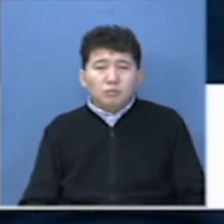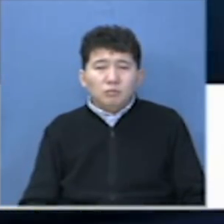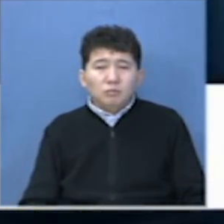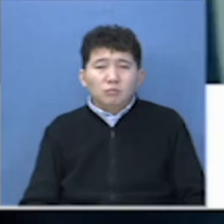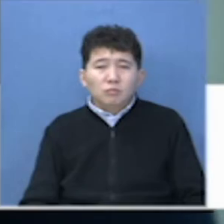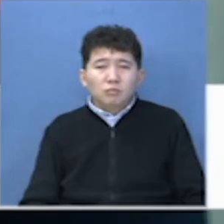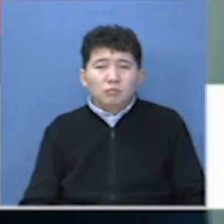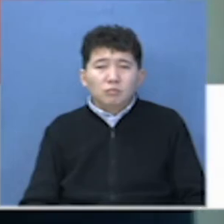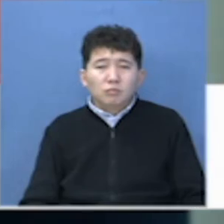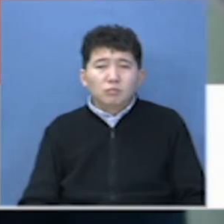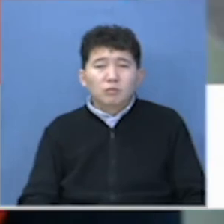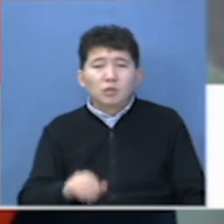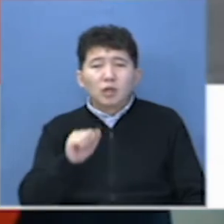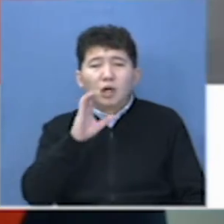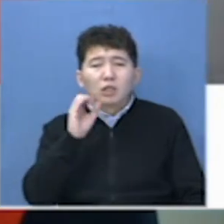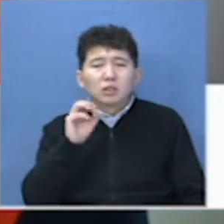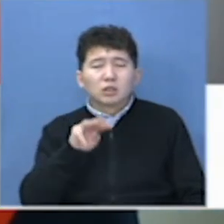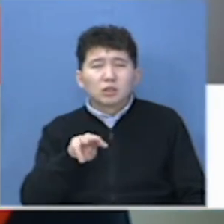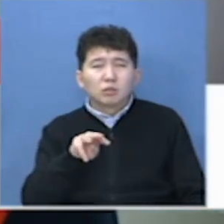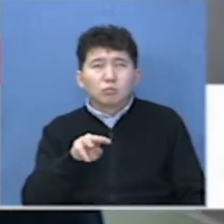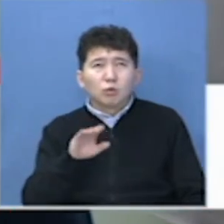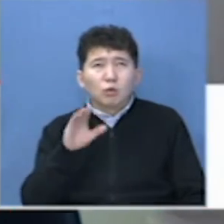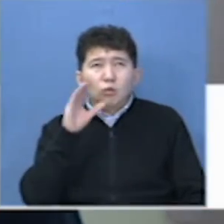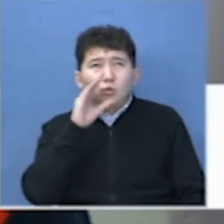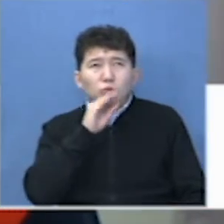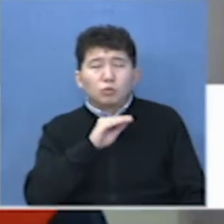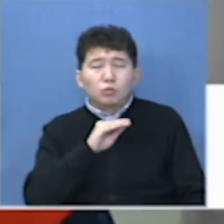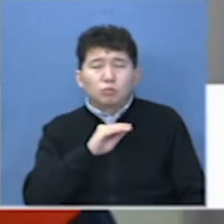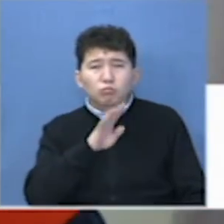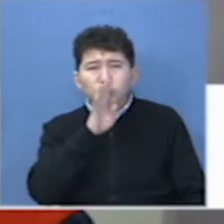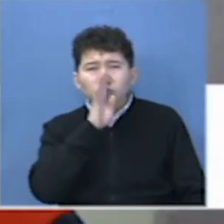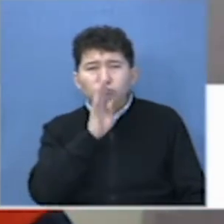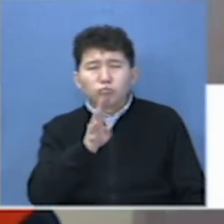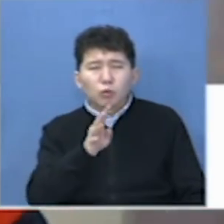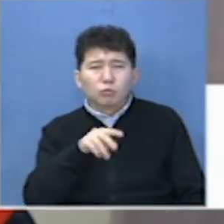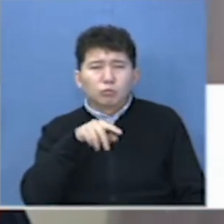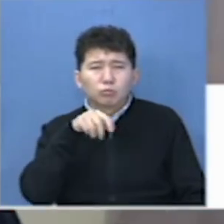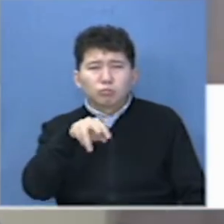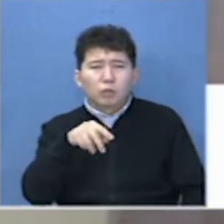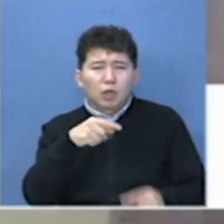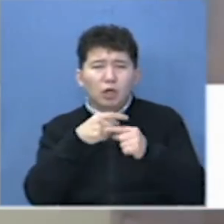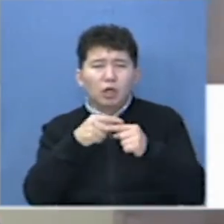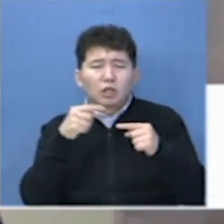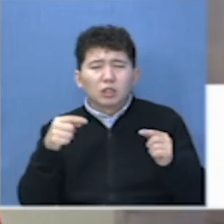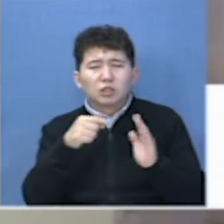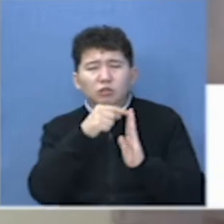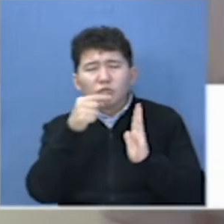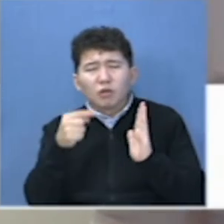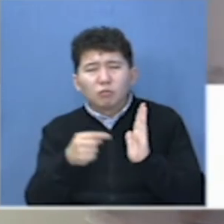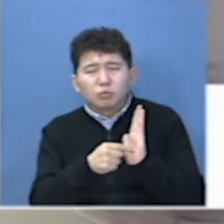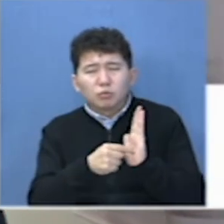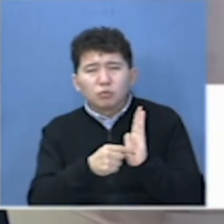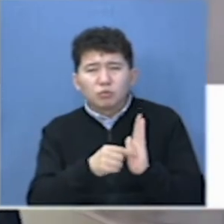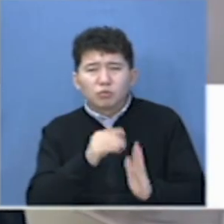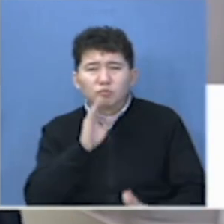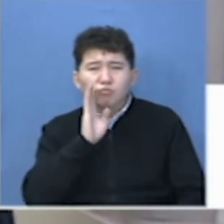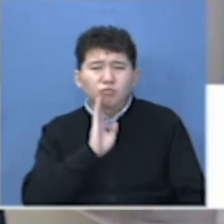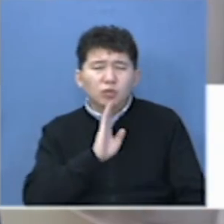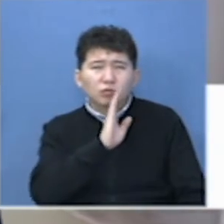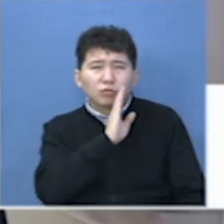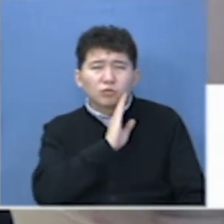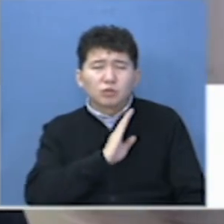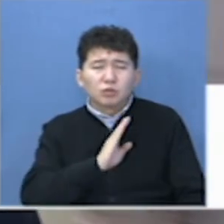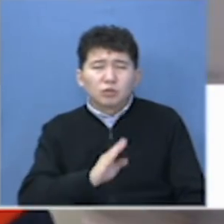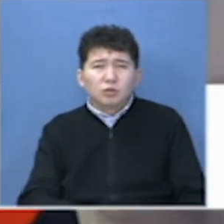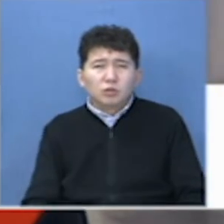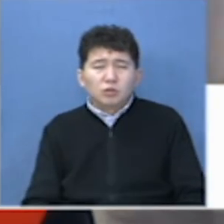Тоқтауынаға келіп жүргелі 4 жылдан аса уақыт өтті. Әртүрлі сұрақтар мазаласа, әйел адам болғаннан кейін